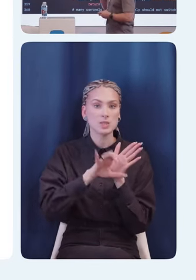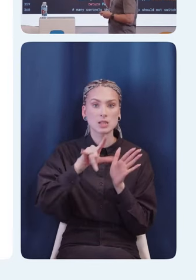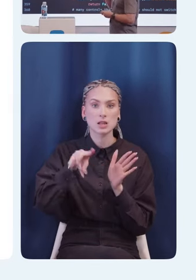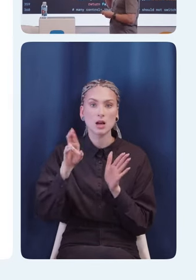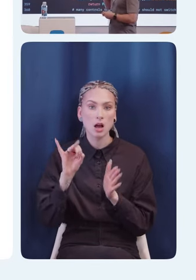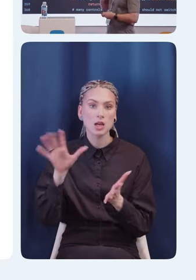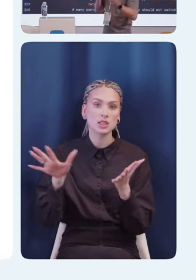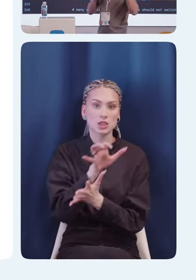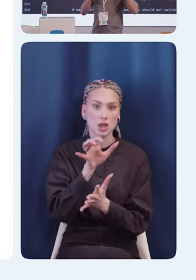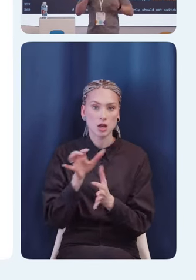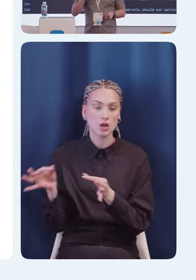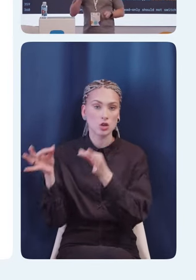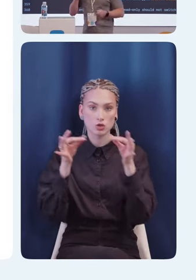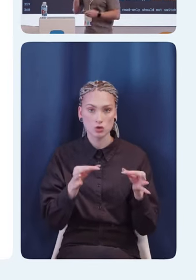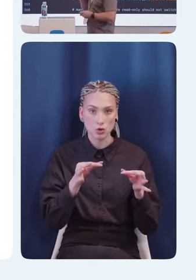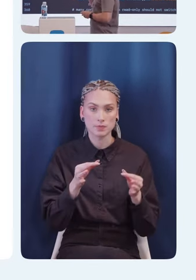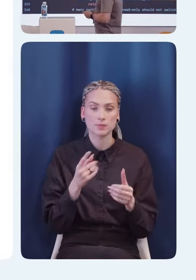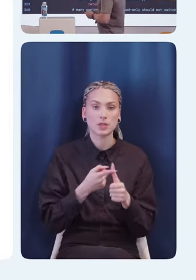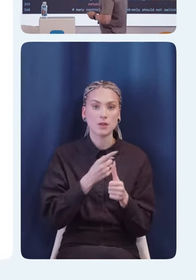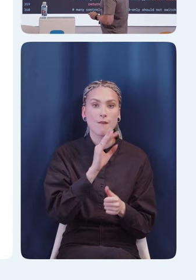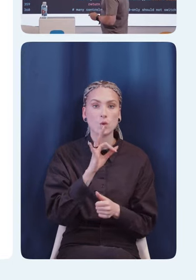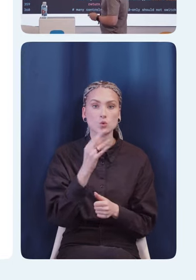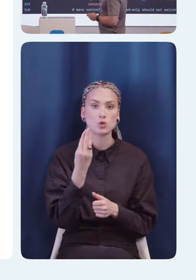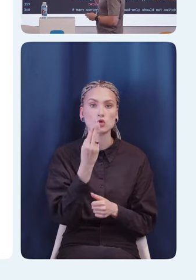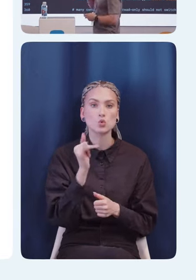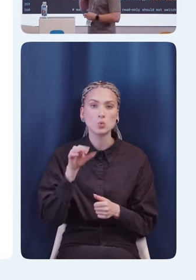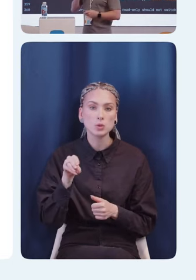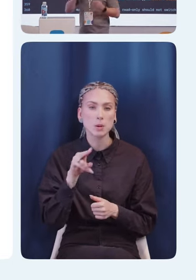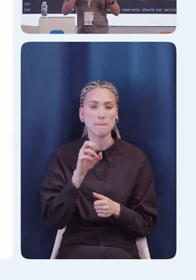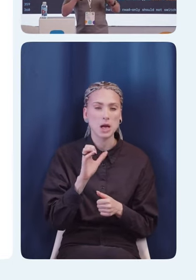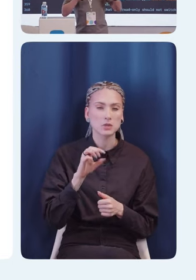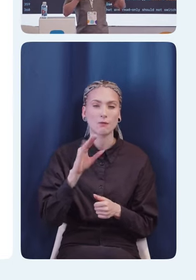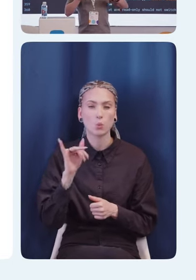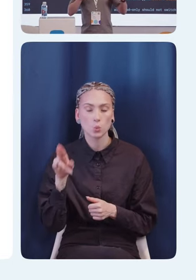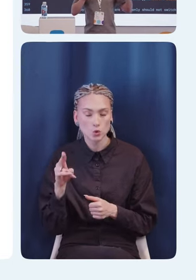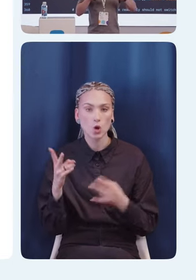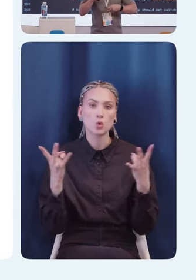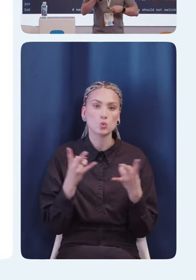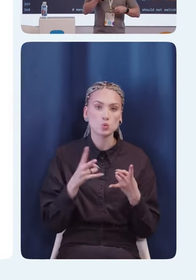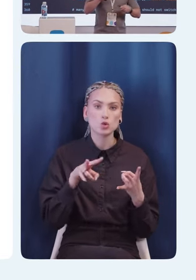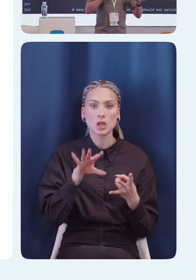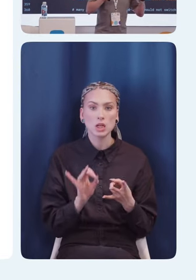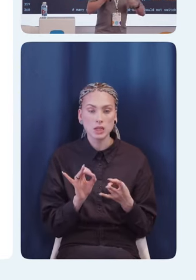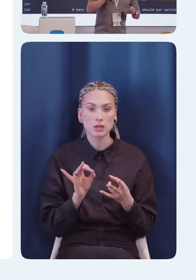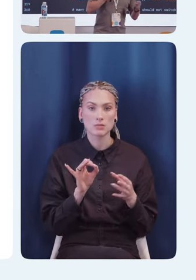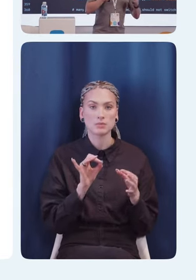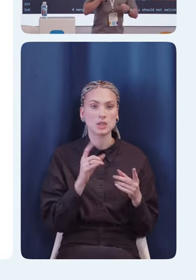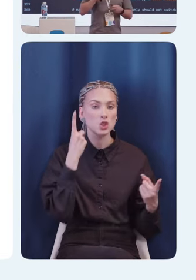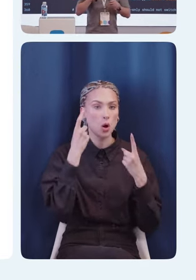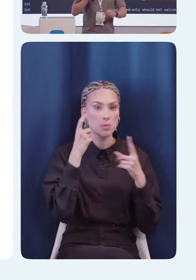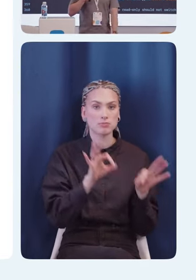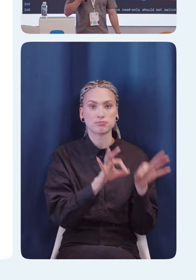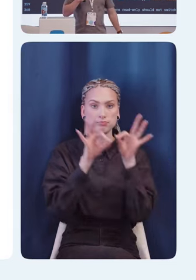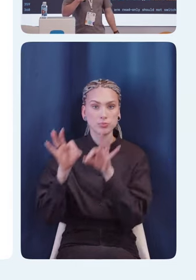скриншот небольшой. Вот функция называется Should Pass Through, то есть нужно ли пробрасывать элемент, события в